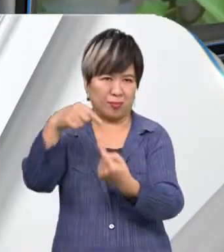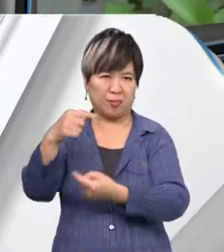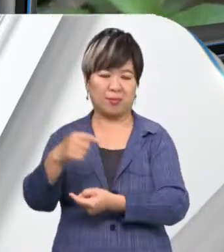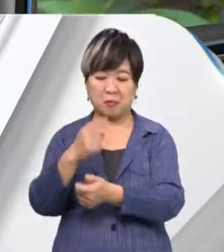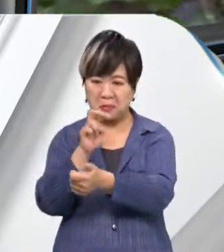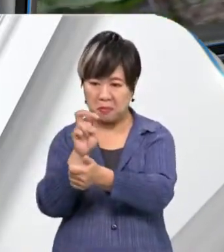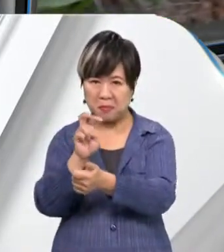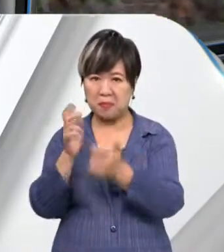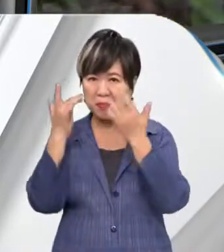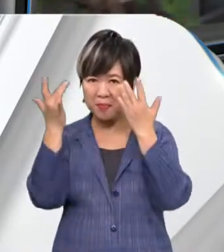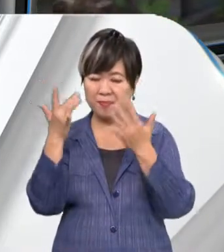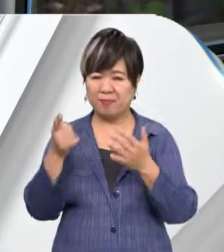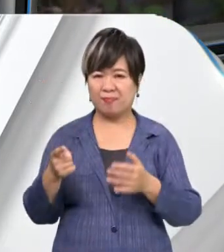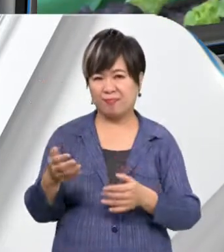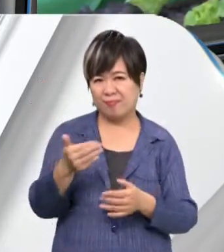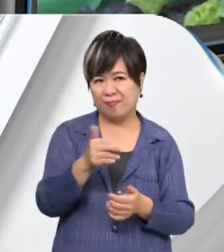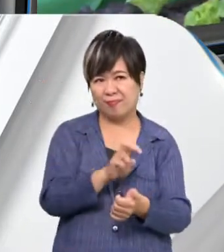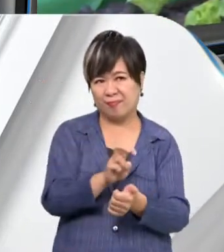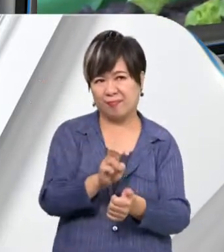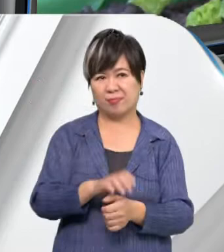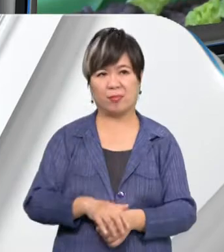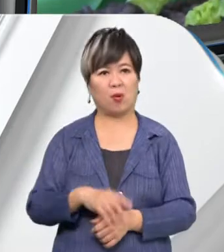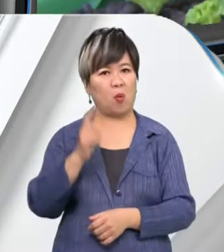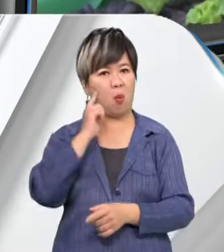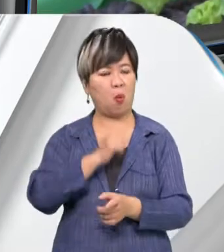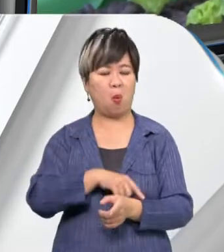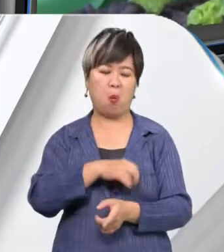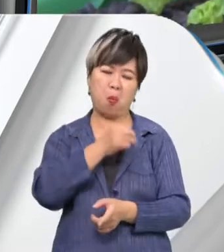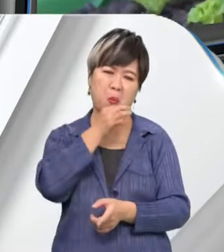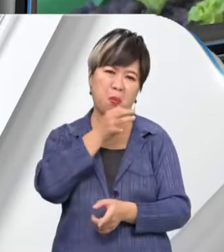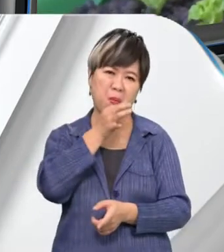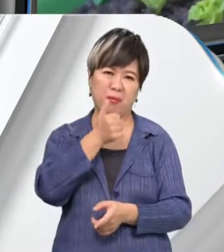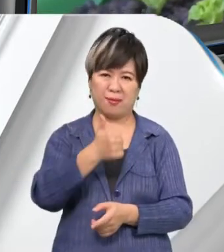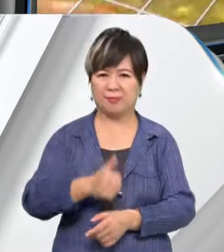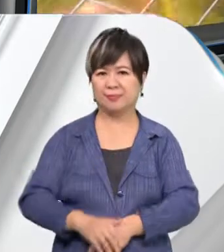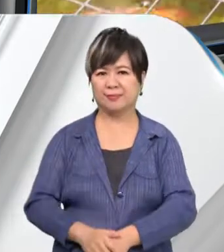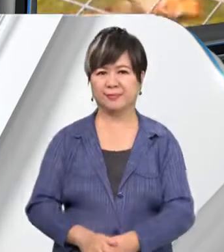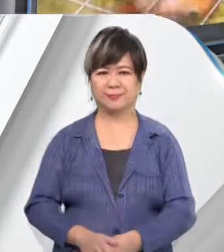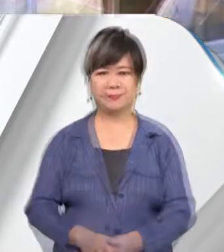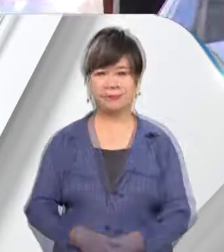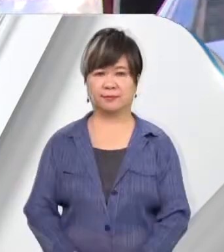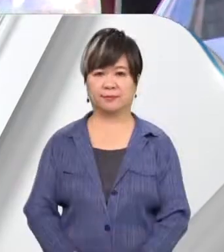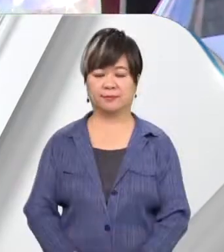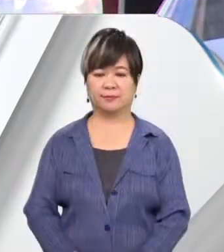烈的抢菜模式五个，记得讲安慰口腔，当住心潮感。